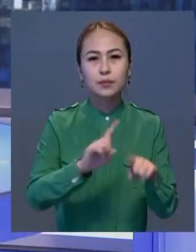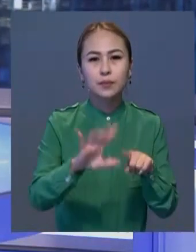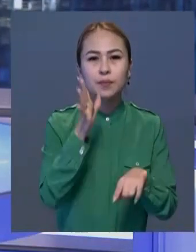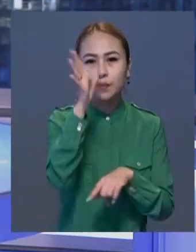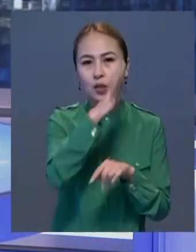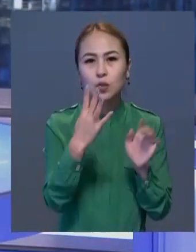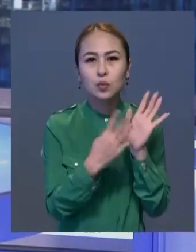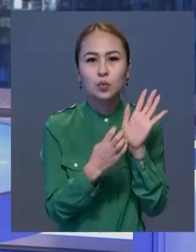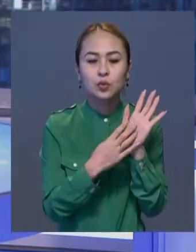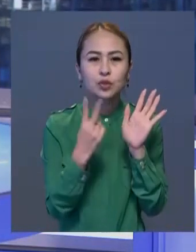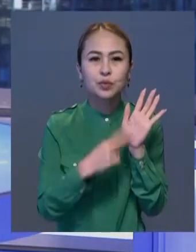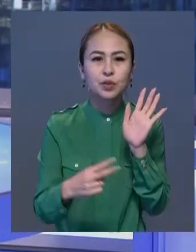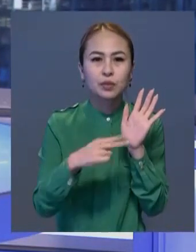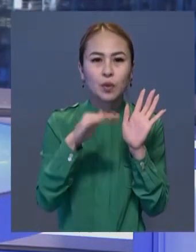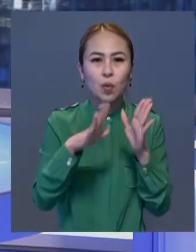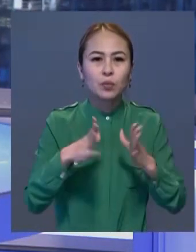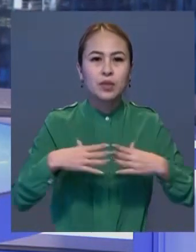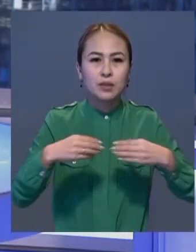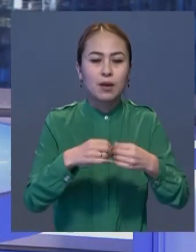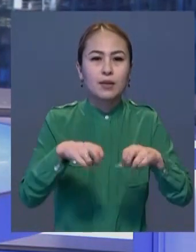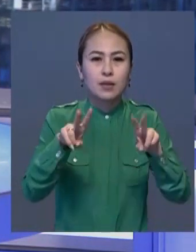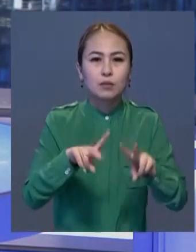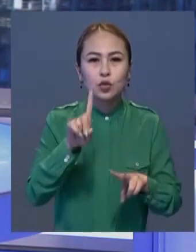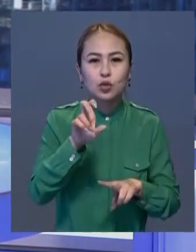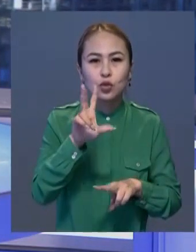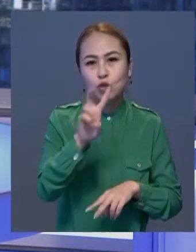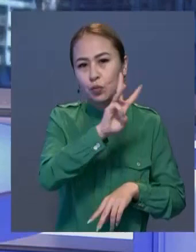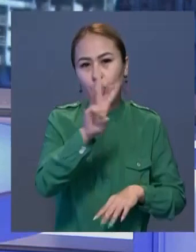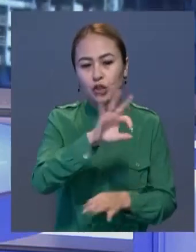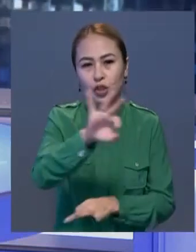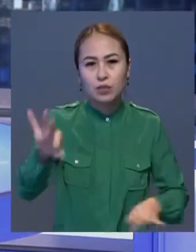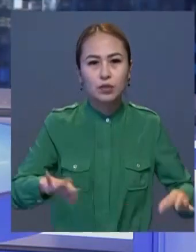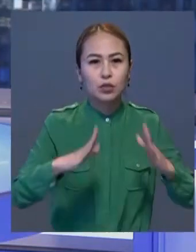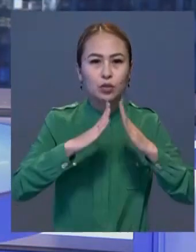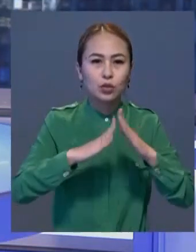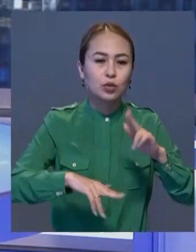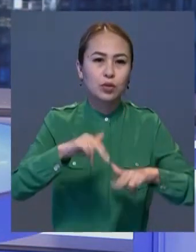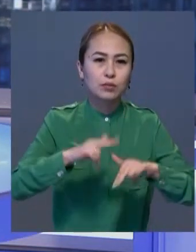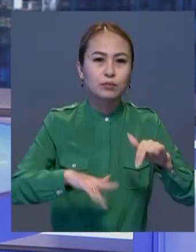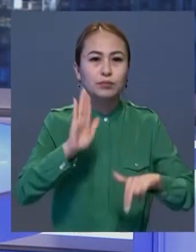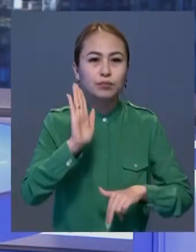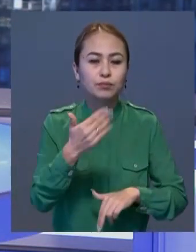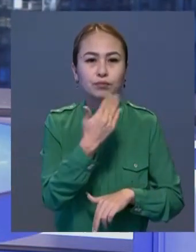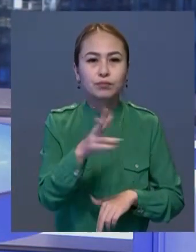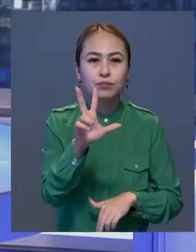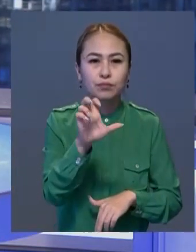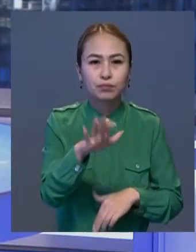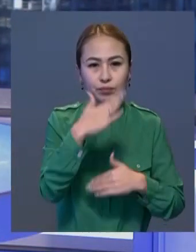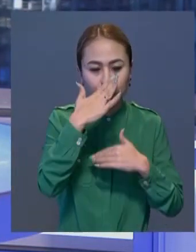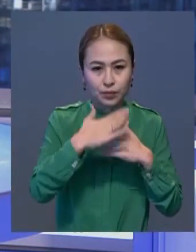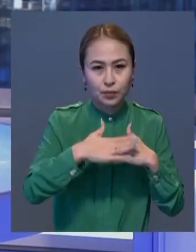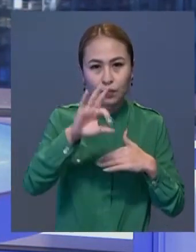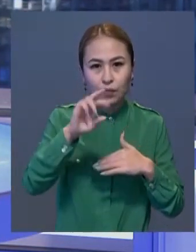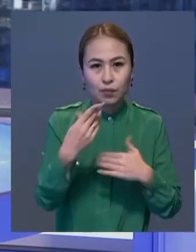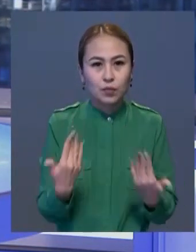Алдағы 5 жылда 977 мың отбасына арналып 103 миллион шаршы метр тұрғын үй салынады. Оның 300 мыңға жоғы